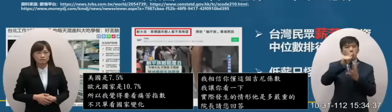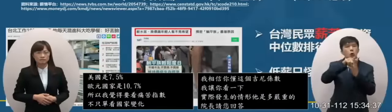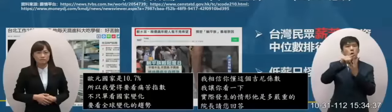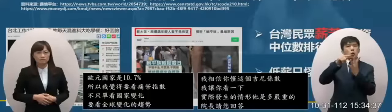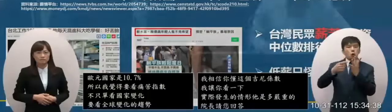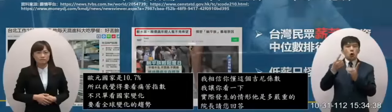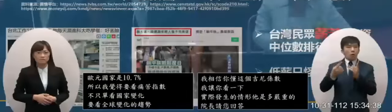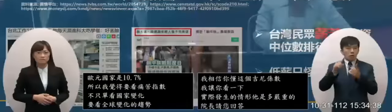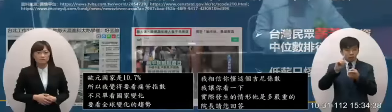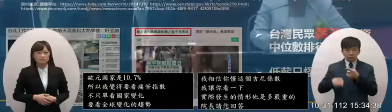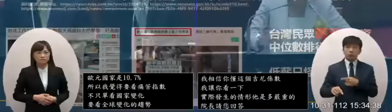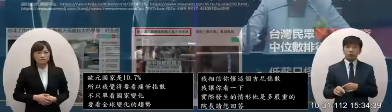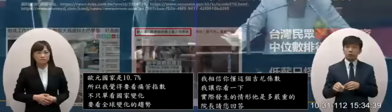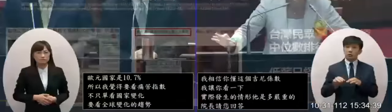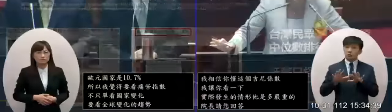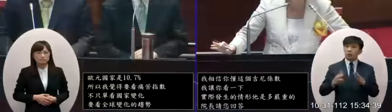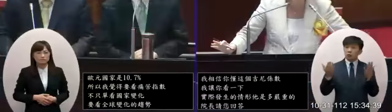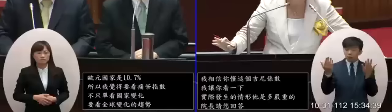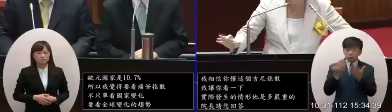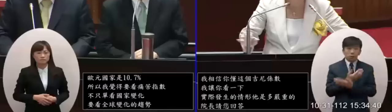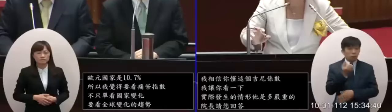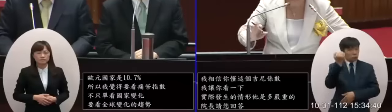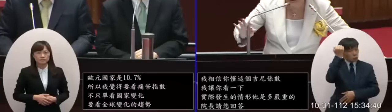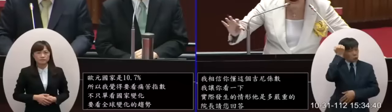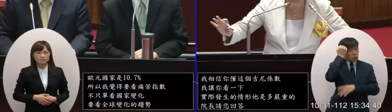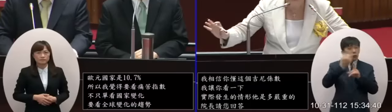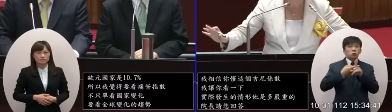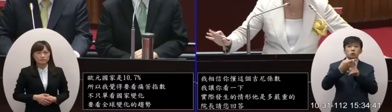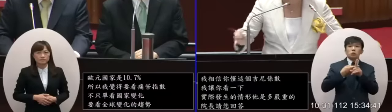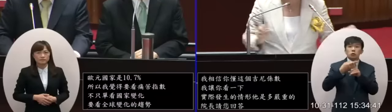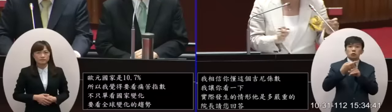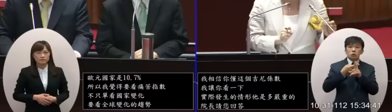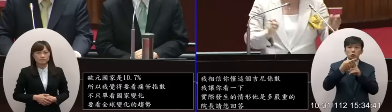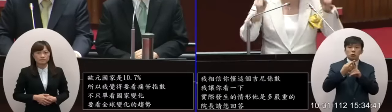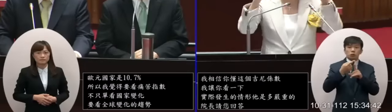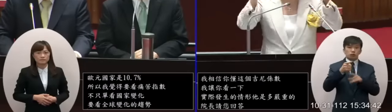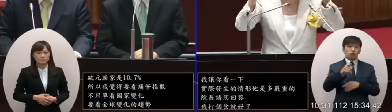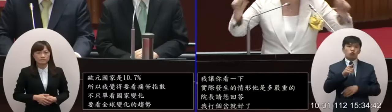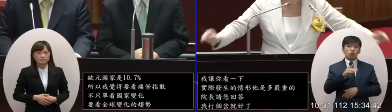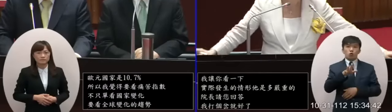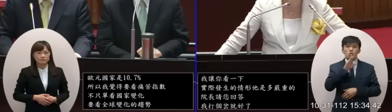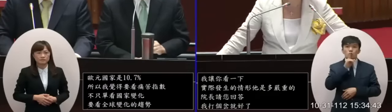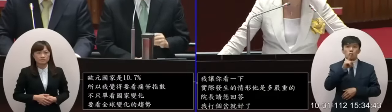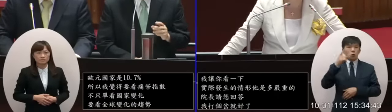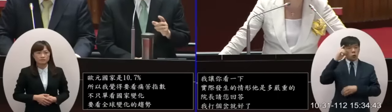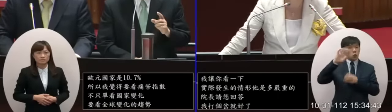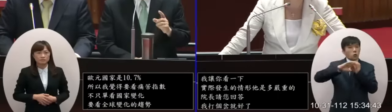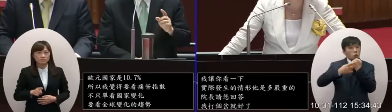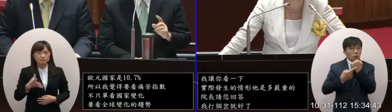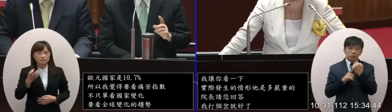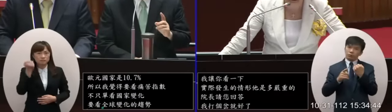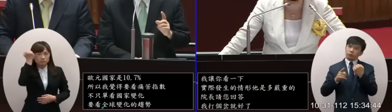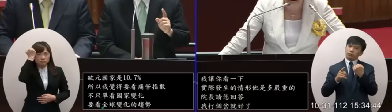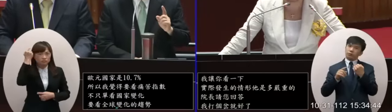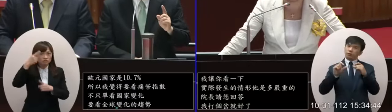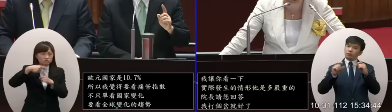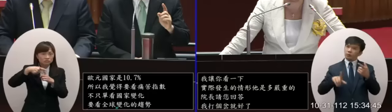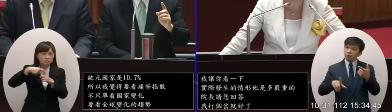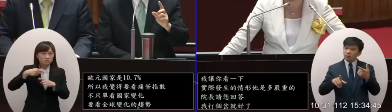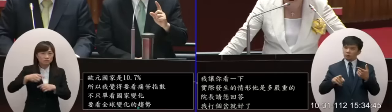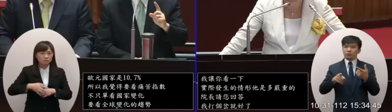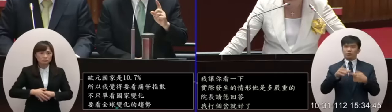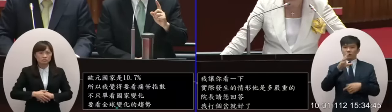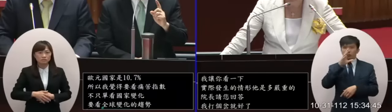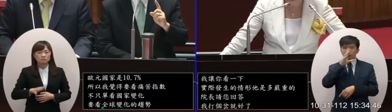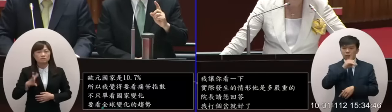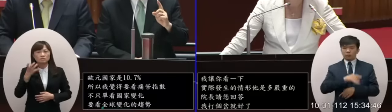较。然后你再看痛苦比数的时候，痛苦指数的时候，哎，你又用同样的方式， 但是痛苦指数 刚才否决掉的方